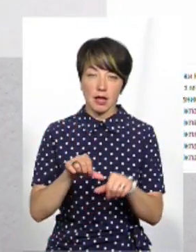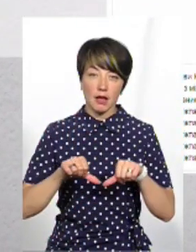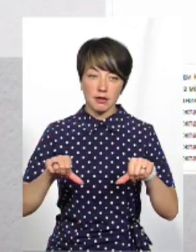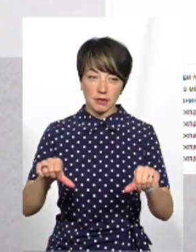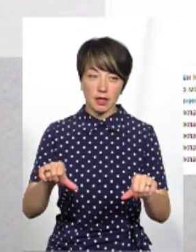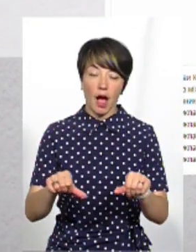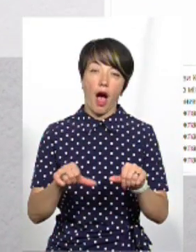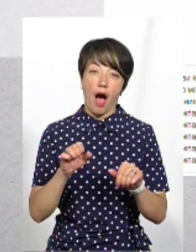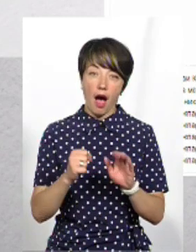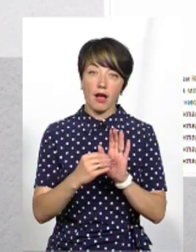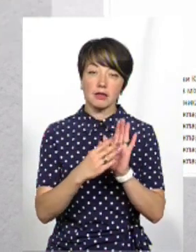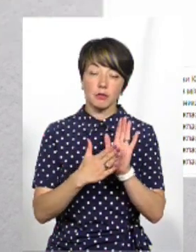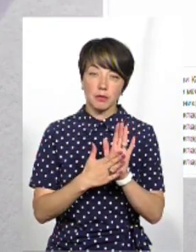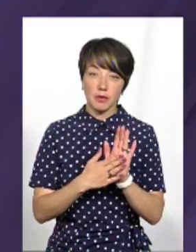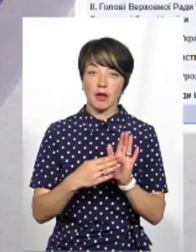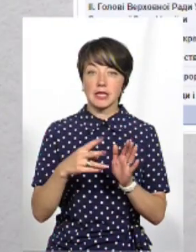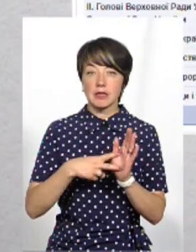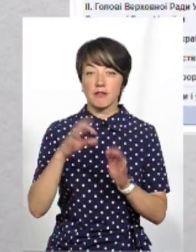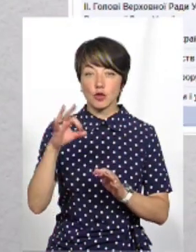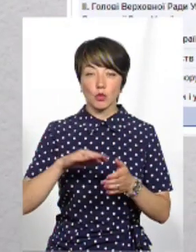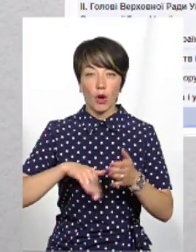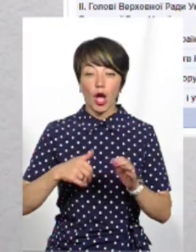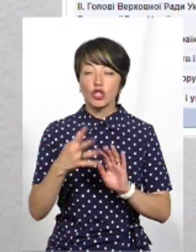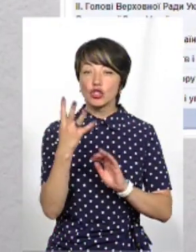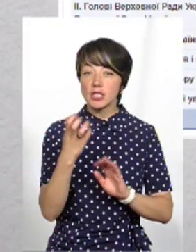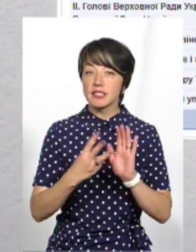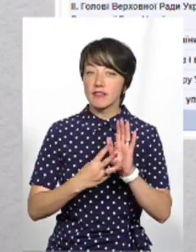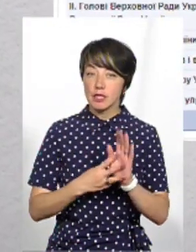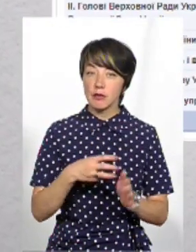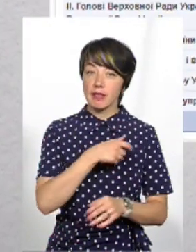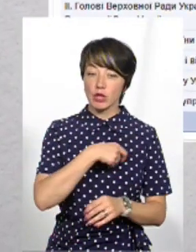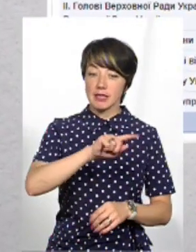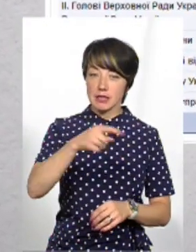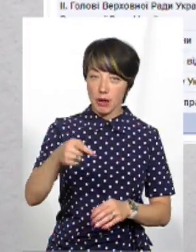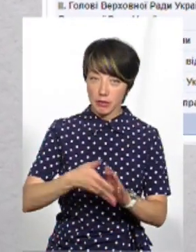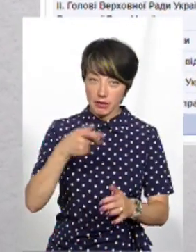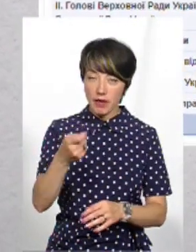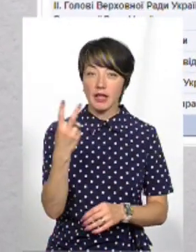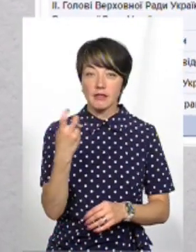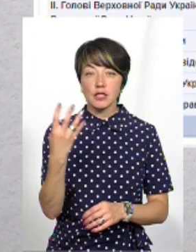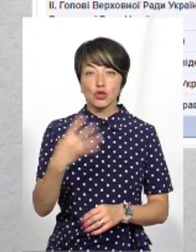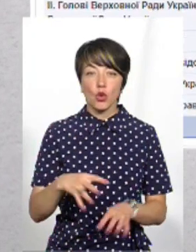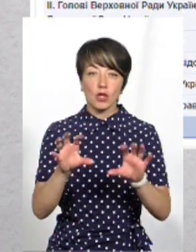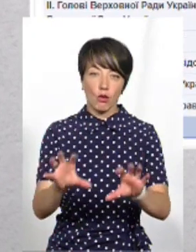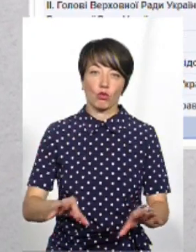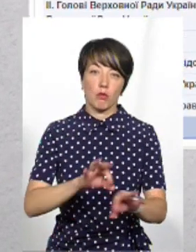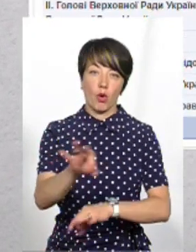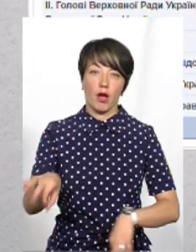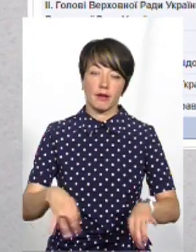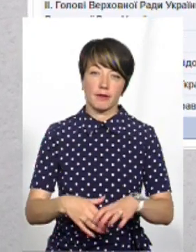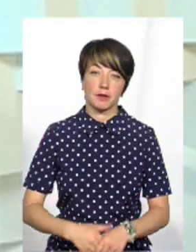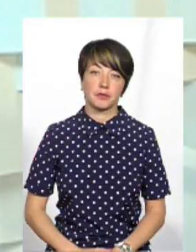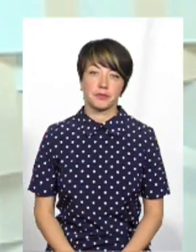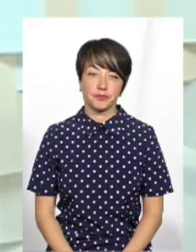електронною реєстрацією, за письмовою – 7%. Подав 408 депутатських запитів, вніс 240 законопроєктів.